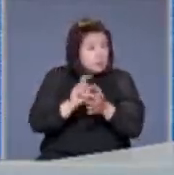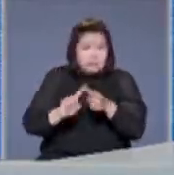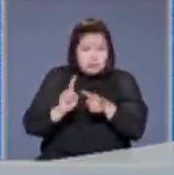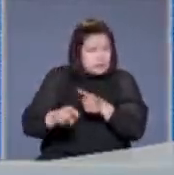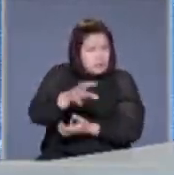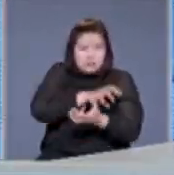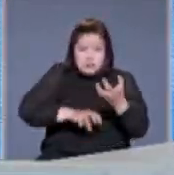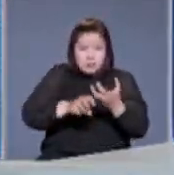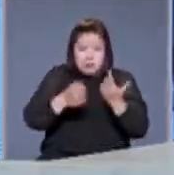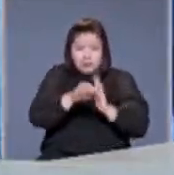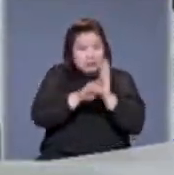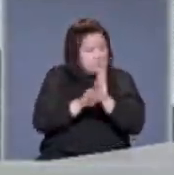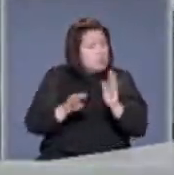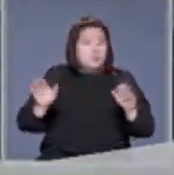งตัว